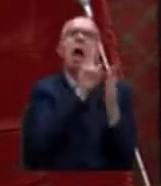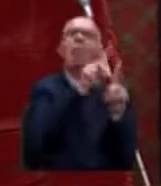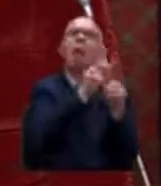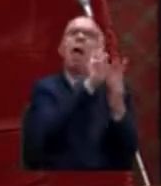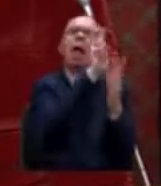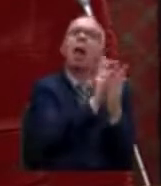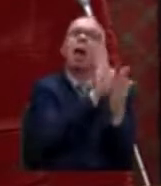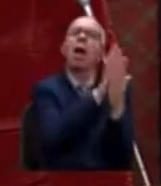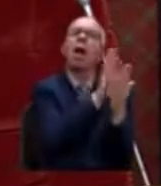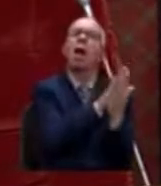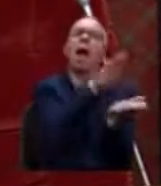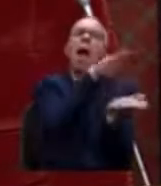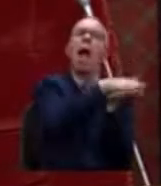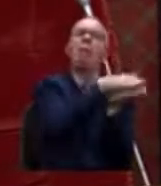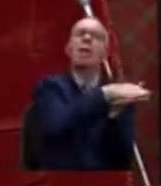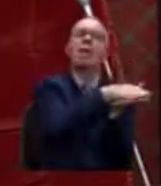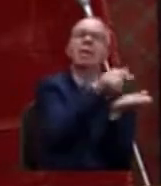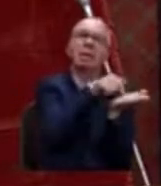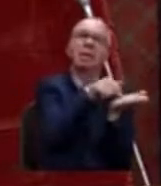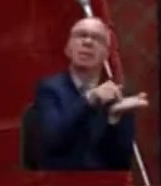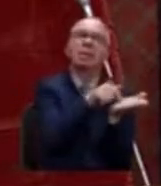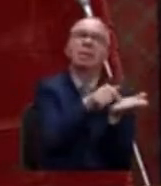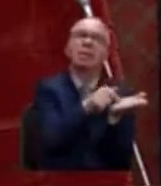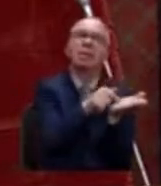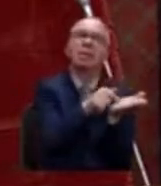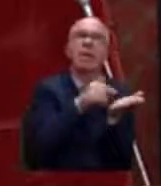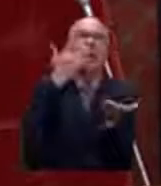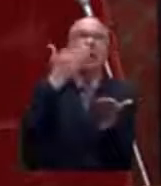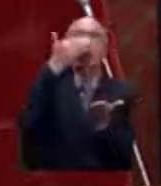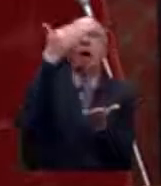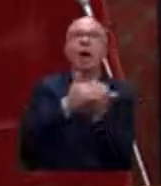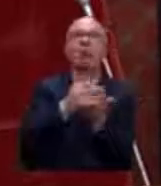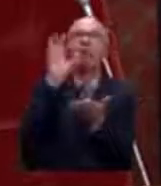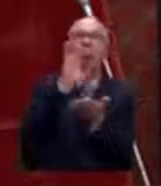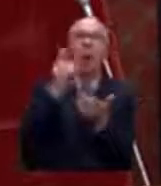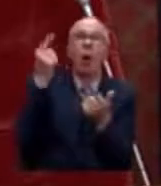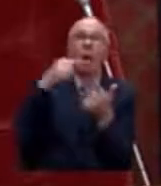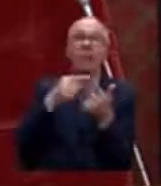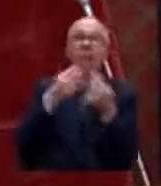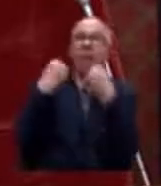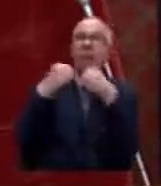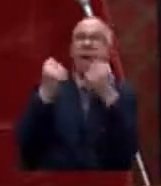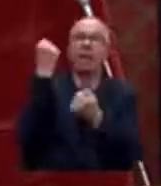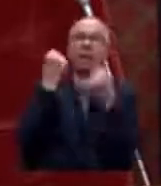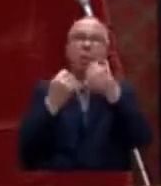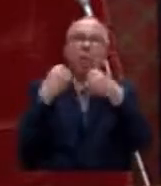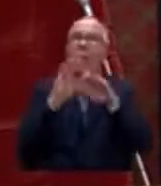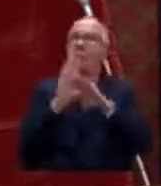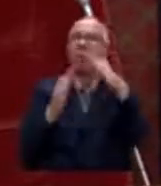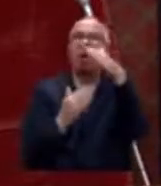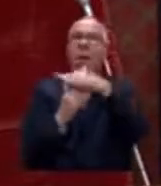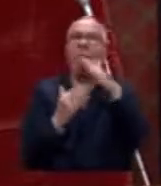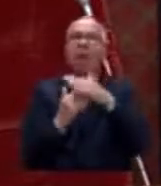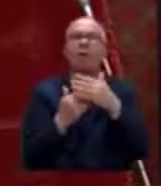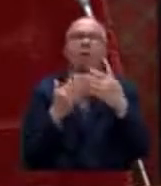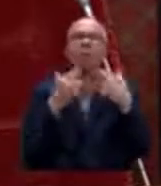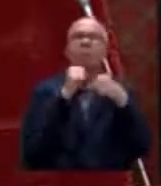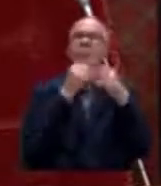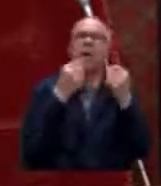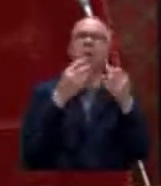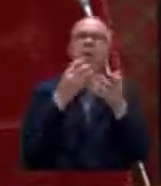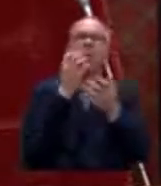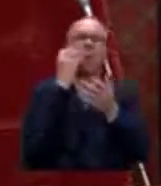عارفين الان الدخول الاجنبي نتيجه توقف السياحه، توقف التصدير في عدد من القطاعات الكبرى لاسباب لا تتعلق بنا وانما